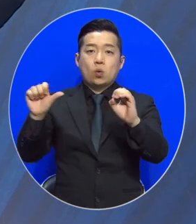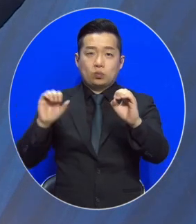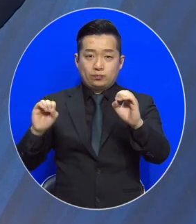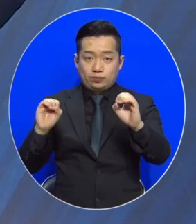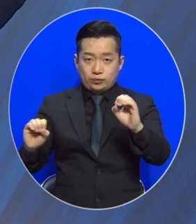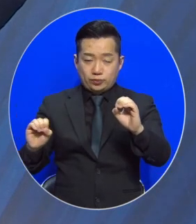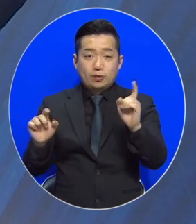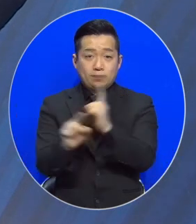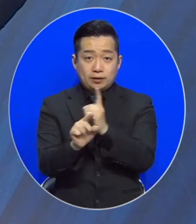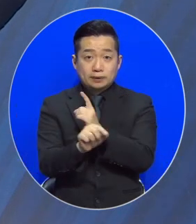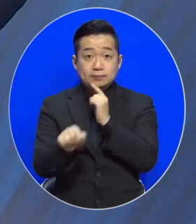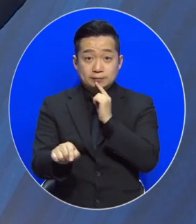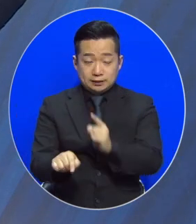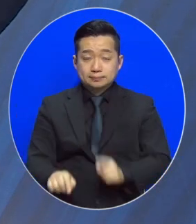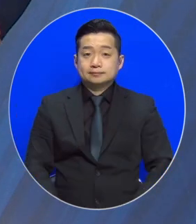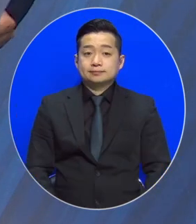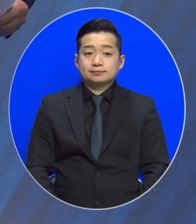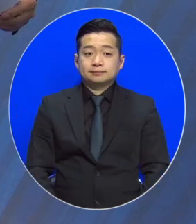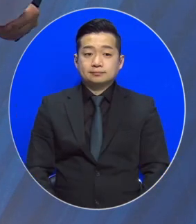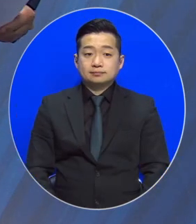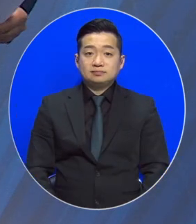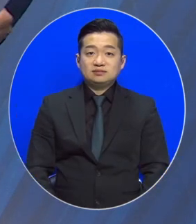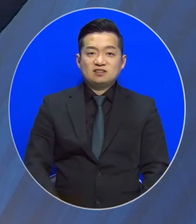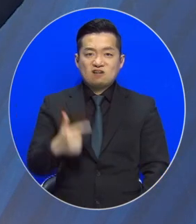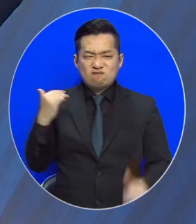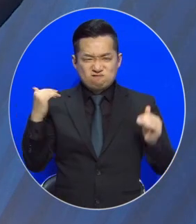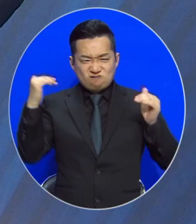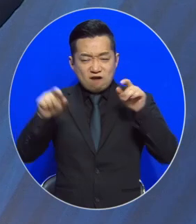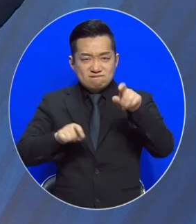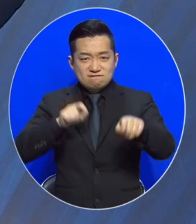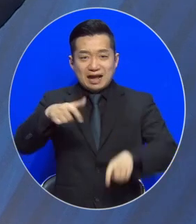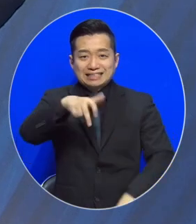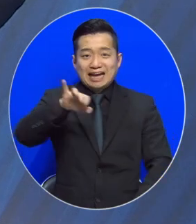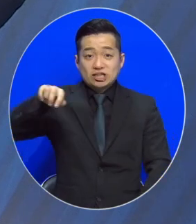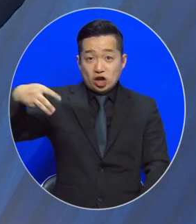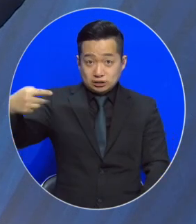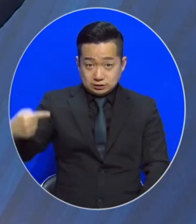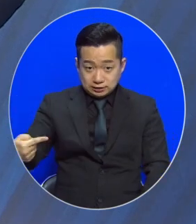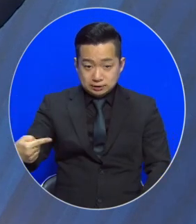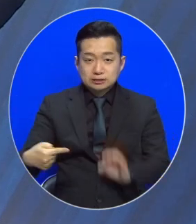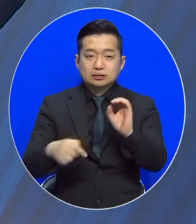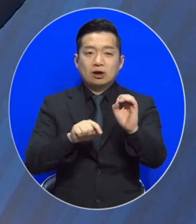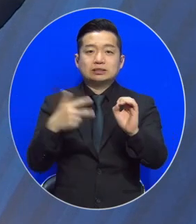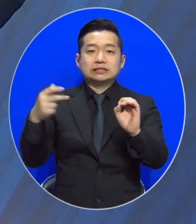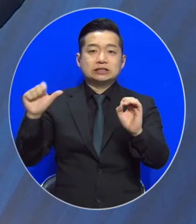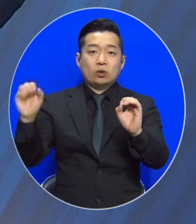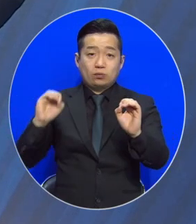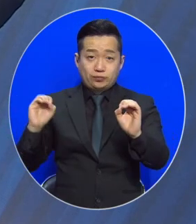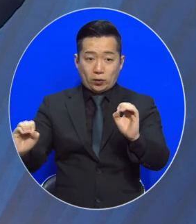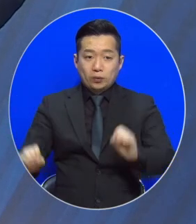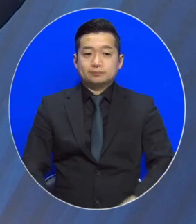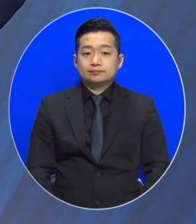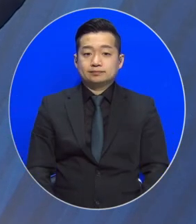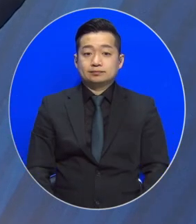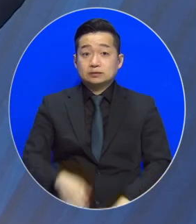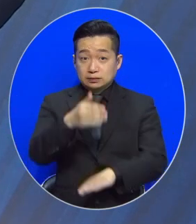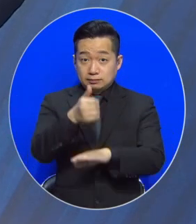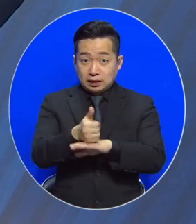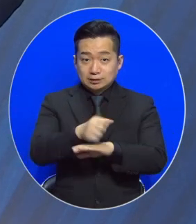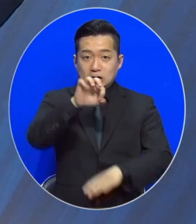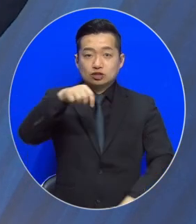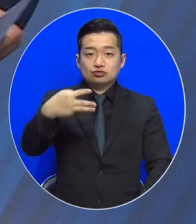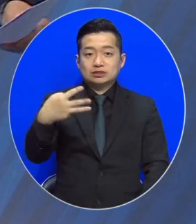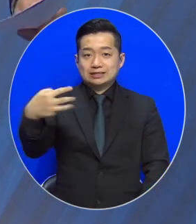포인트 단위로 변경하는 걸 의미하고 거인의 발걸음인 자이언트 스텝은 0.75% 포인트 끝으로